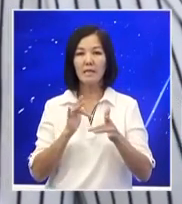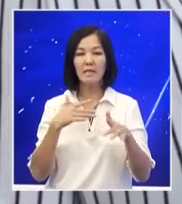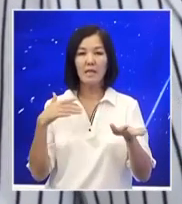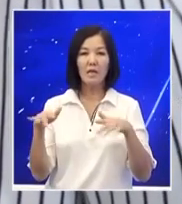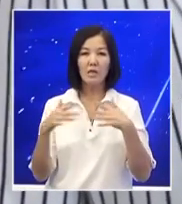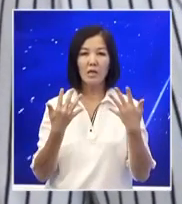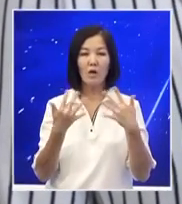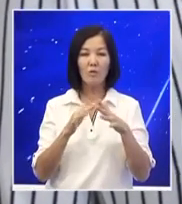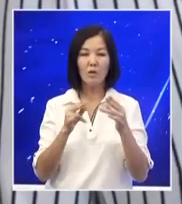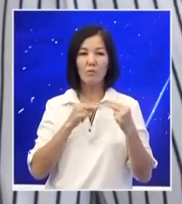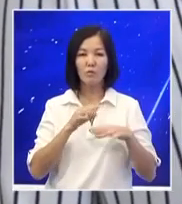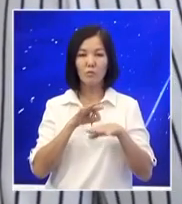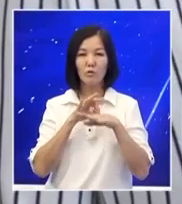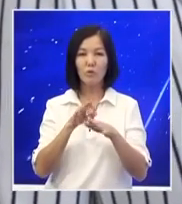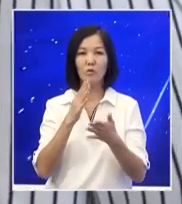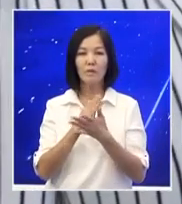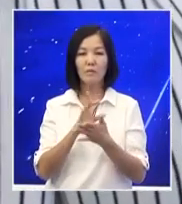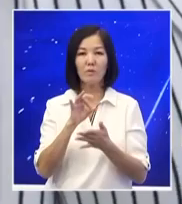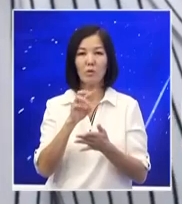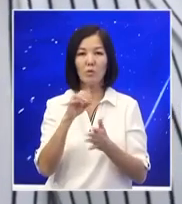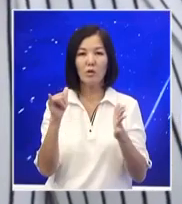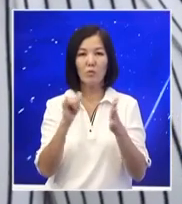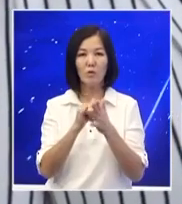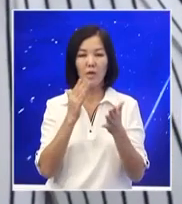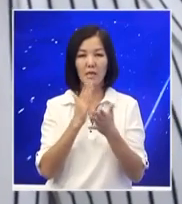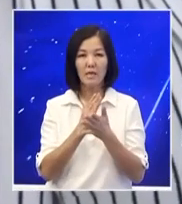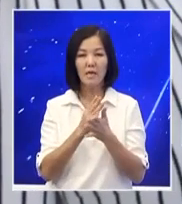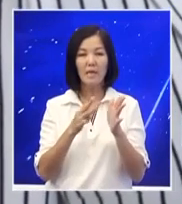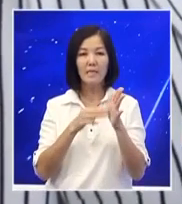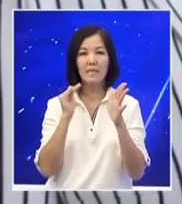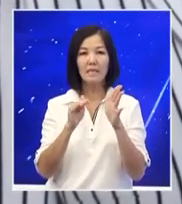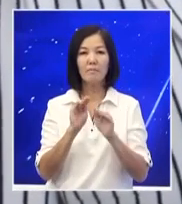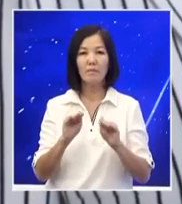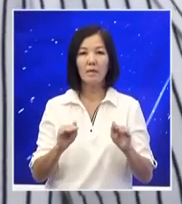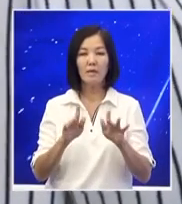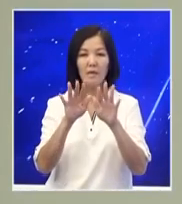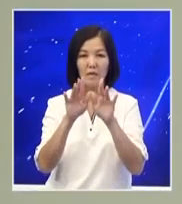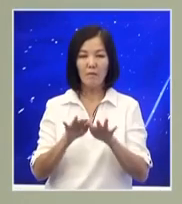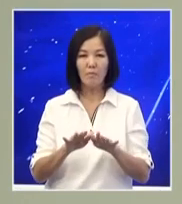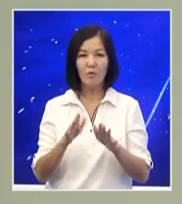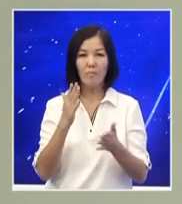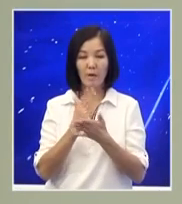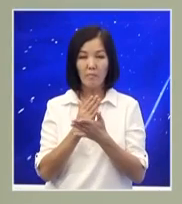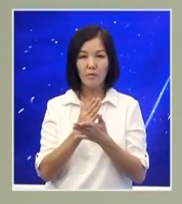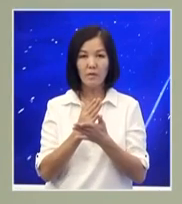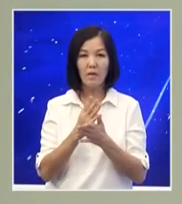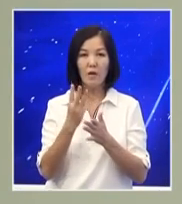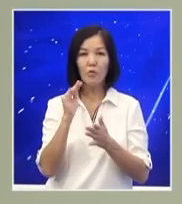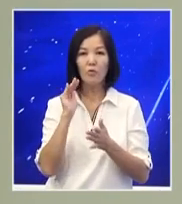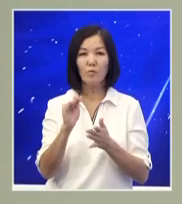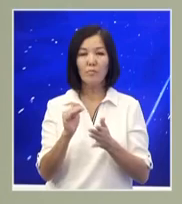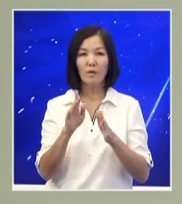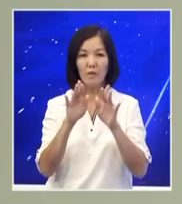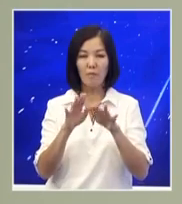ауылдармен жұмыс жүргізіп жатырмыз, роутерлар қойып жатыр. 8000-нан астам оқушымызда компьютер болса, мектептер тарапынан 4000-нан астам